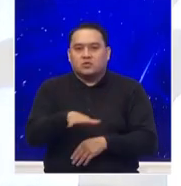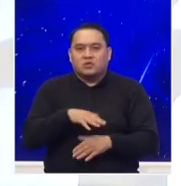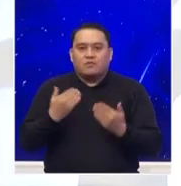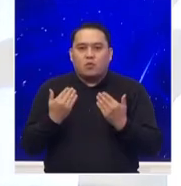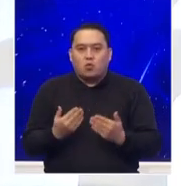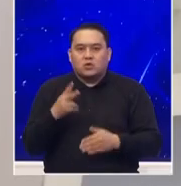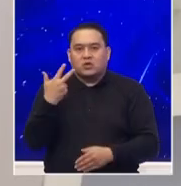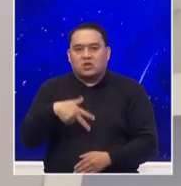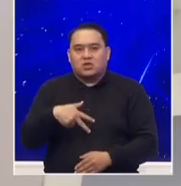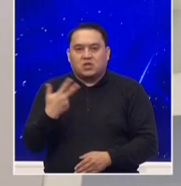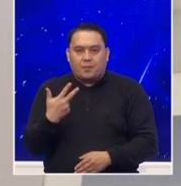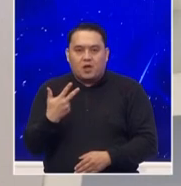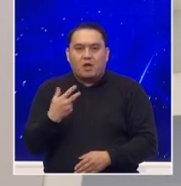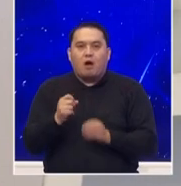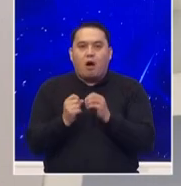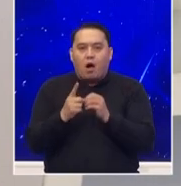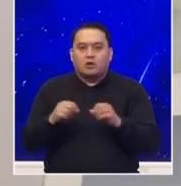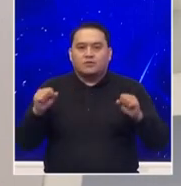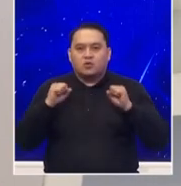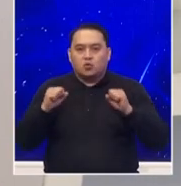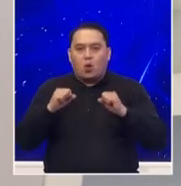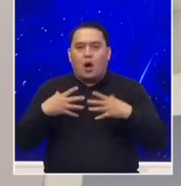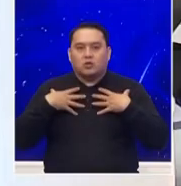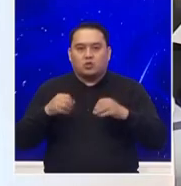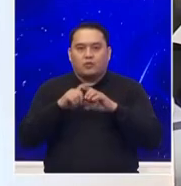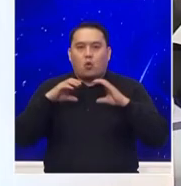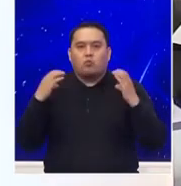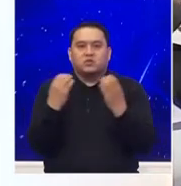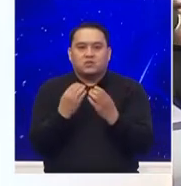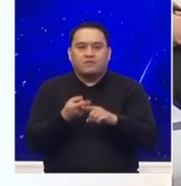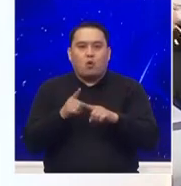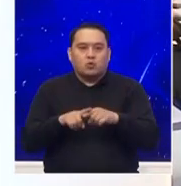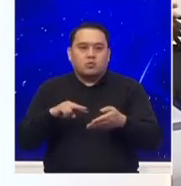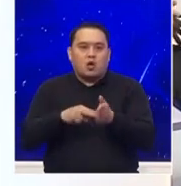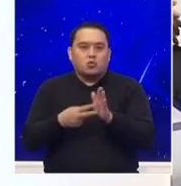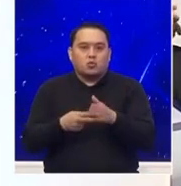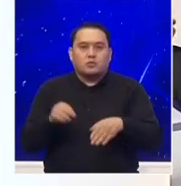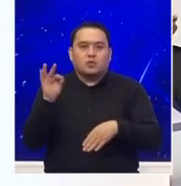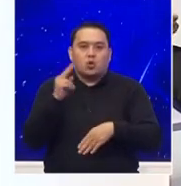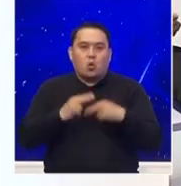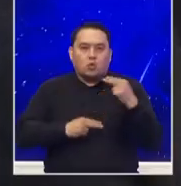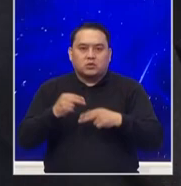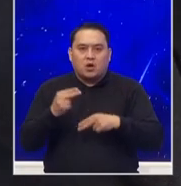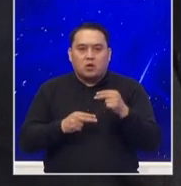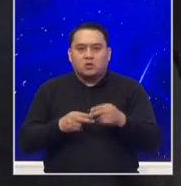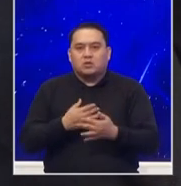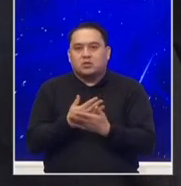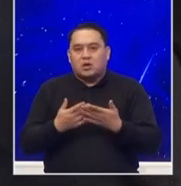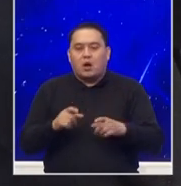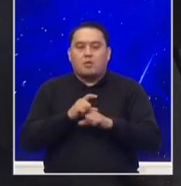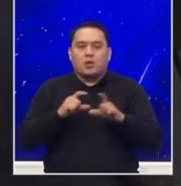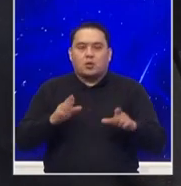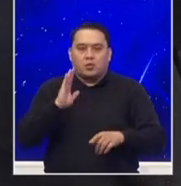сегодня таковых 33, в том числе 11 физкультурно-оздоровительных комплексов. В этом году планируется строительство еще целого